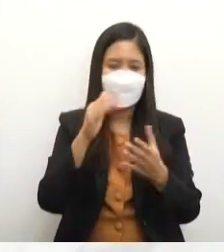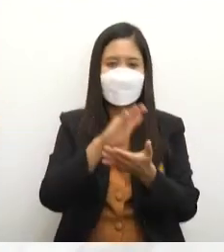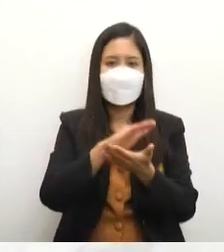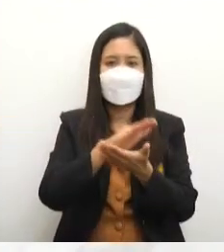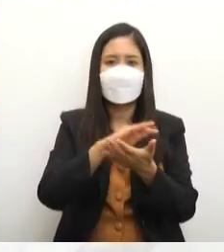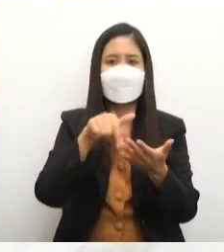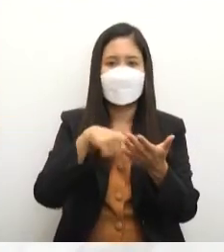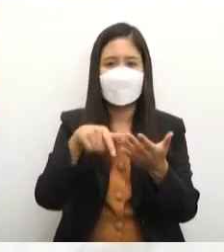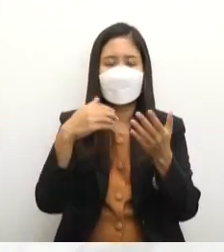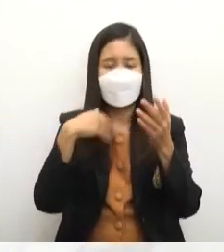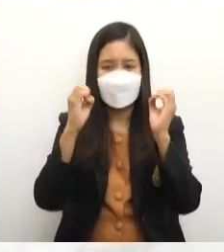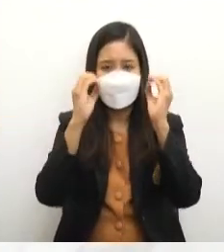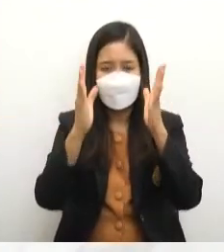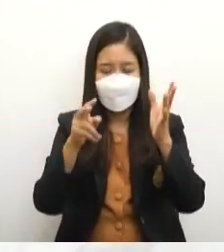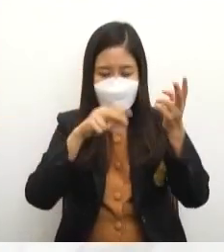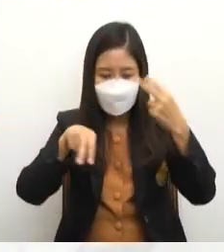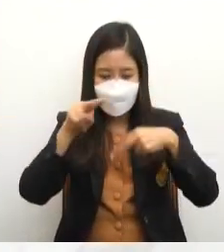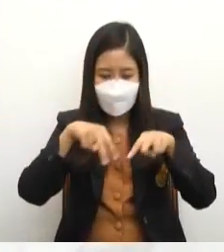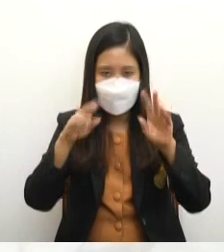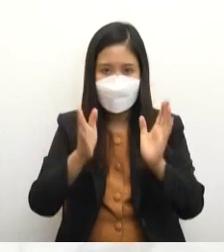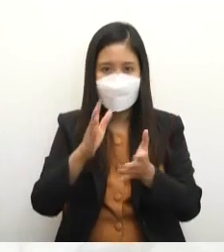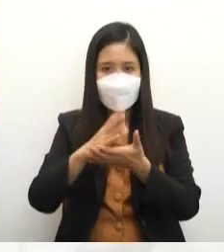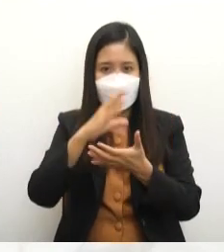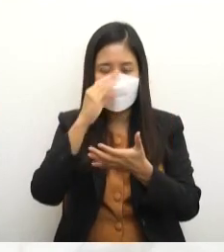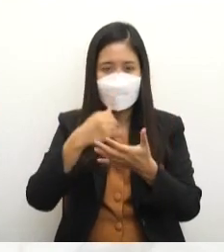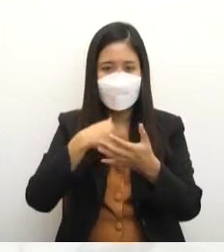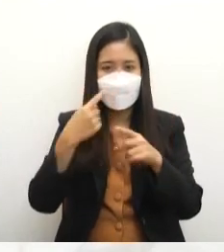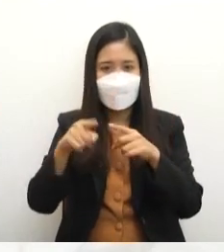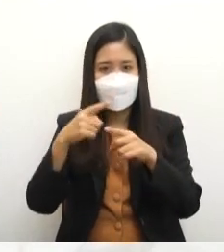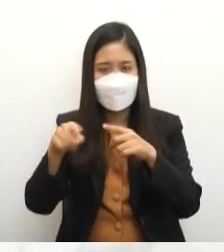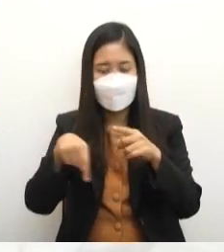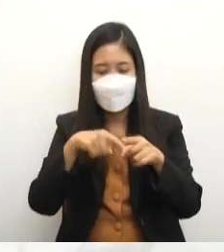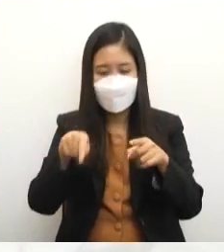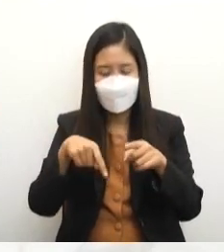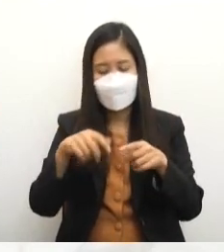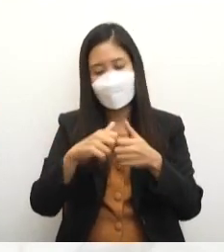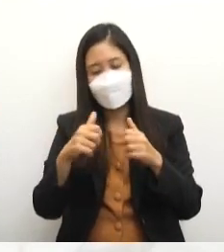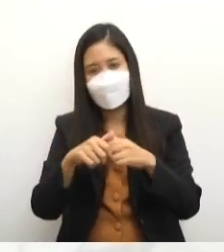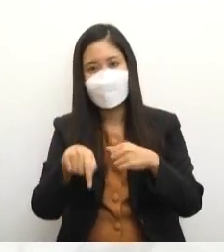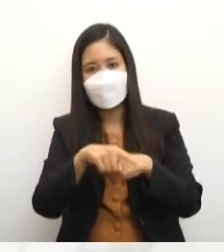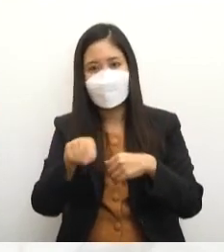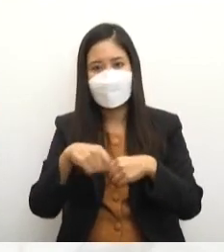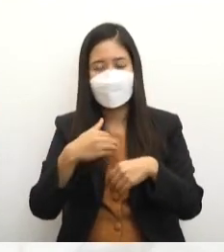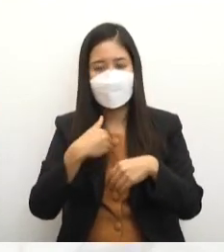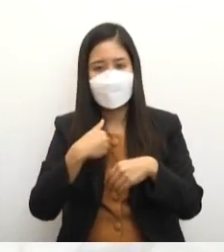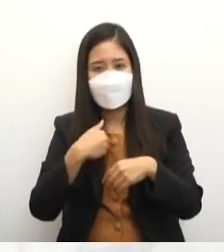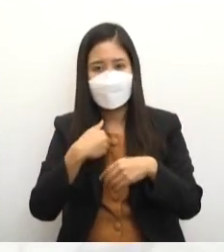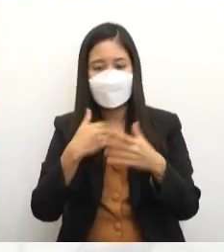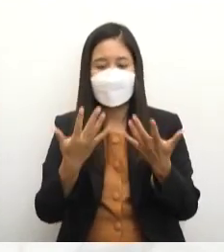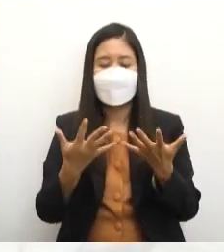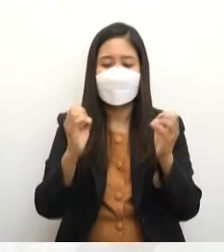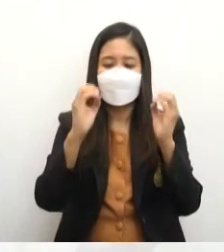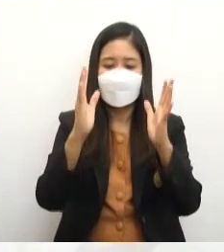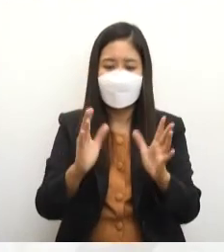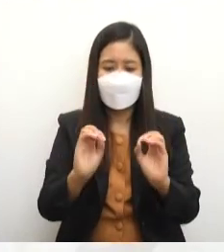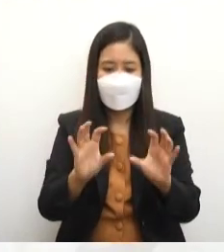ครูที่คอยดูแลเด็กนักเรียนซึ่งมีทั้งครูที่สอนภาษาที่เป็นภาษากะเหรี่ยงนะคะรวมถึงเรื่องของคุณครูที่สอนภาษา